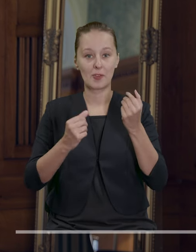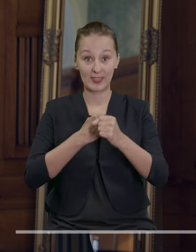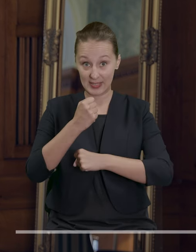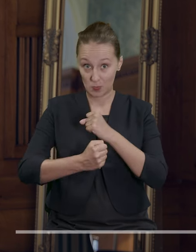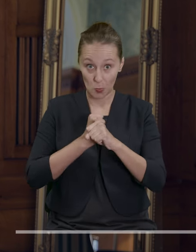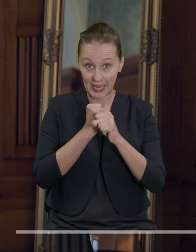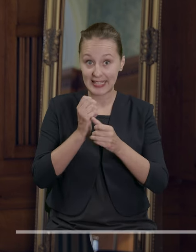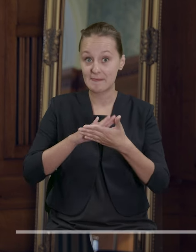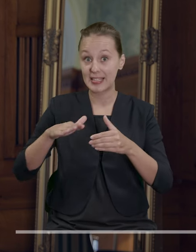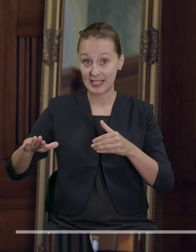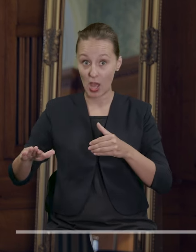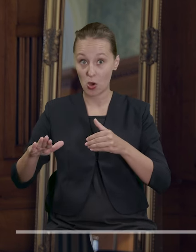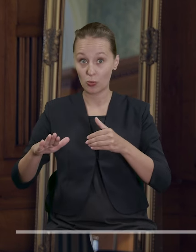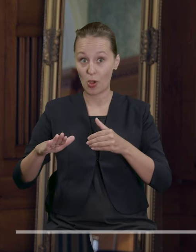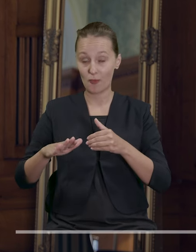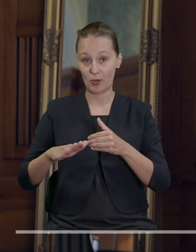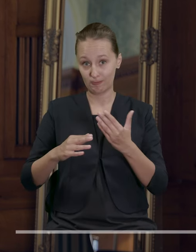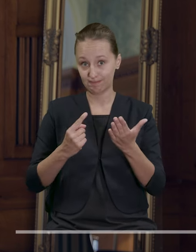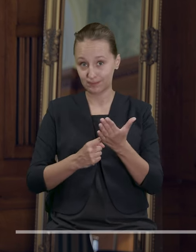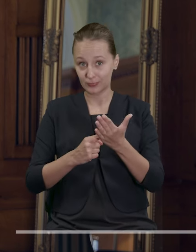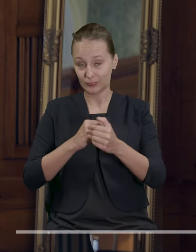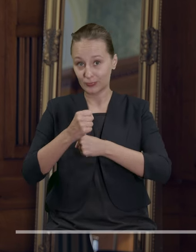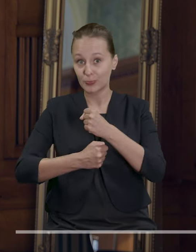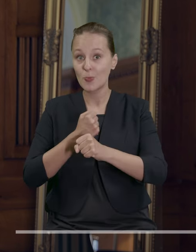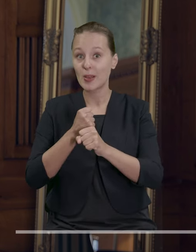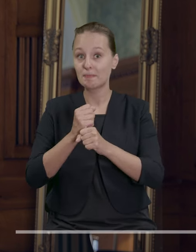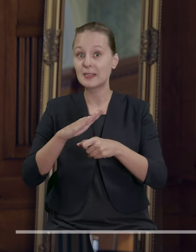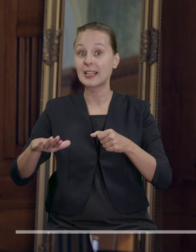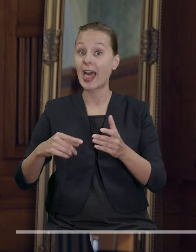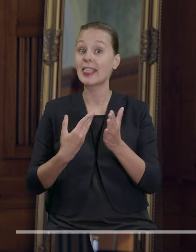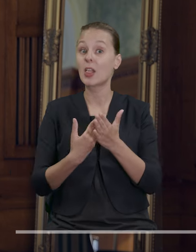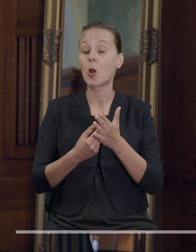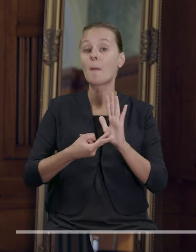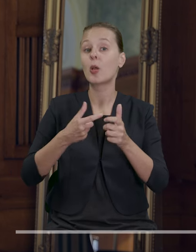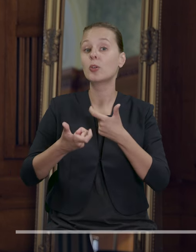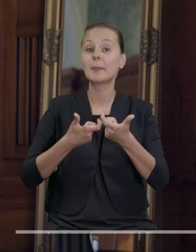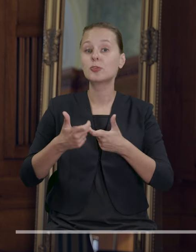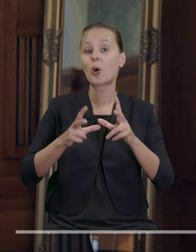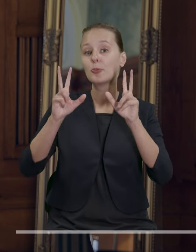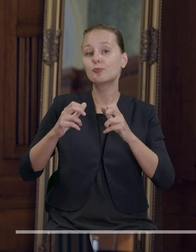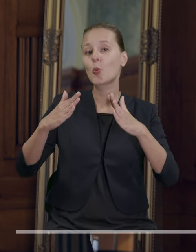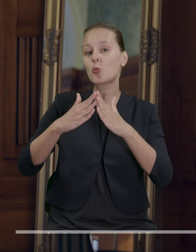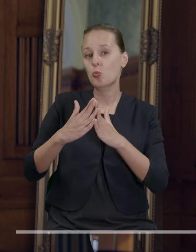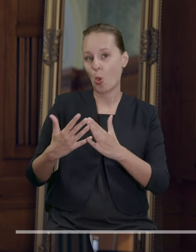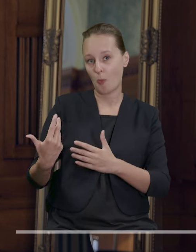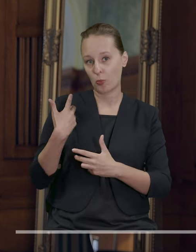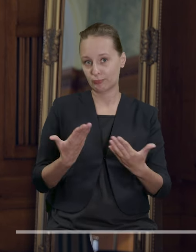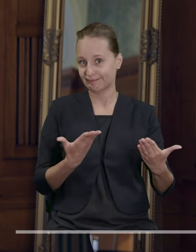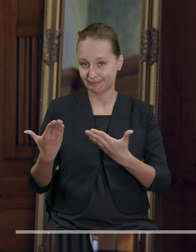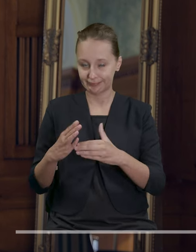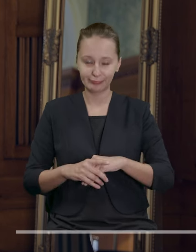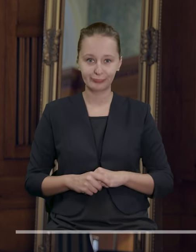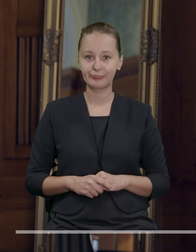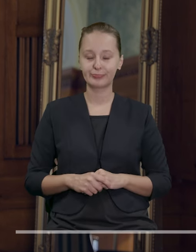współpraca międzynarodowa dzieje się coraz bardziej. Planowany jest dom gościnny. Proszę